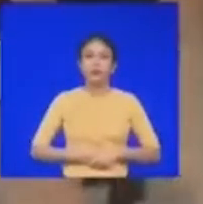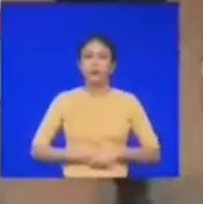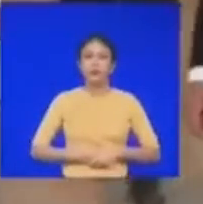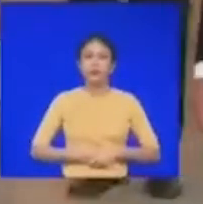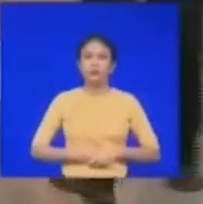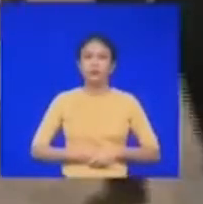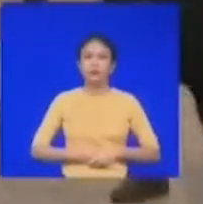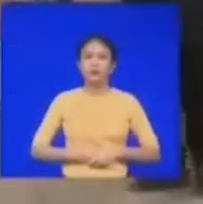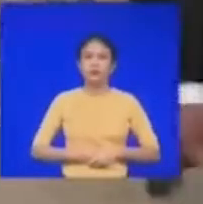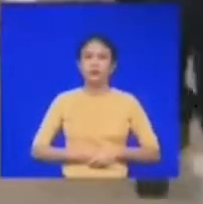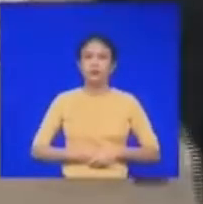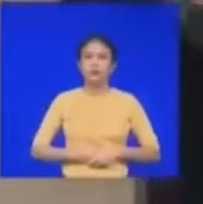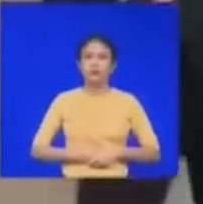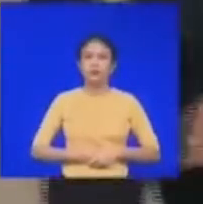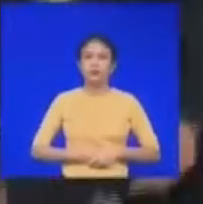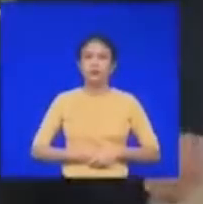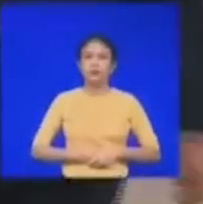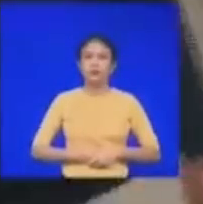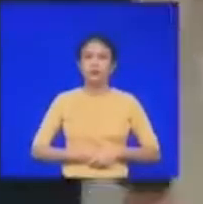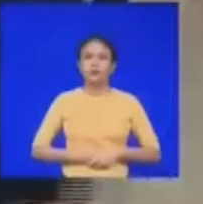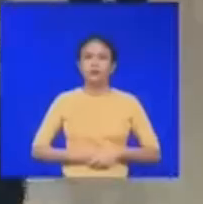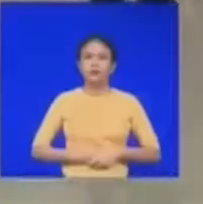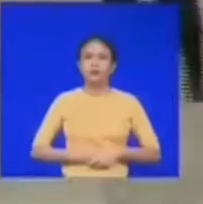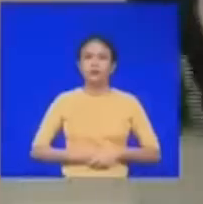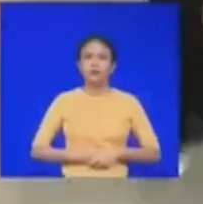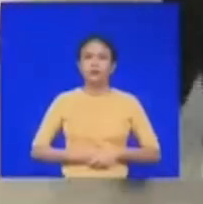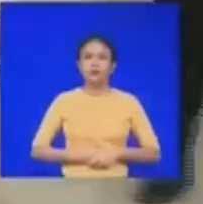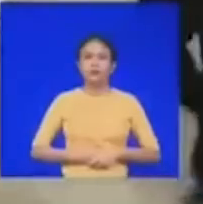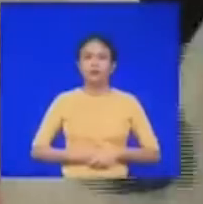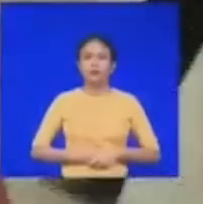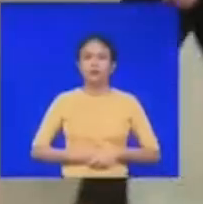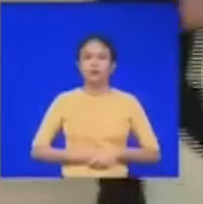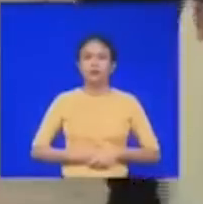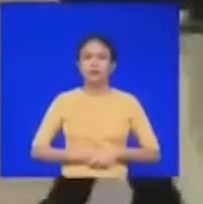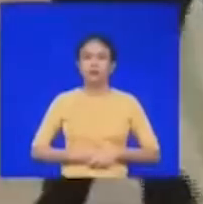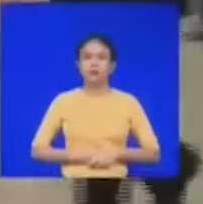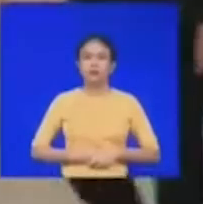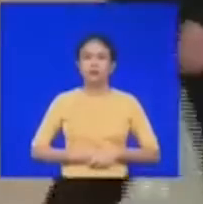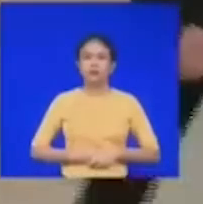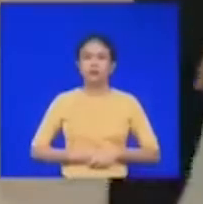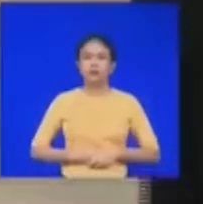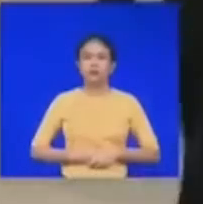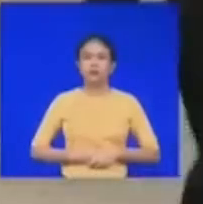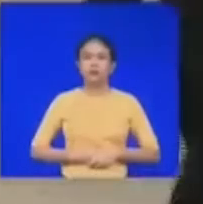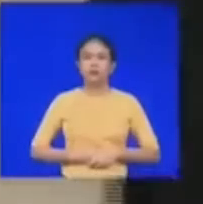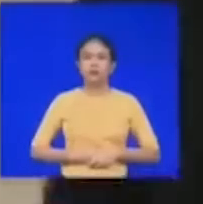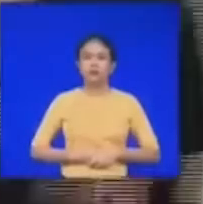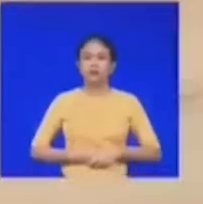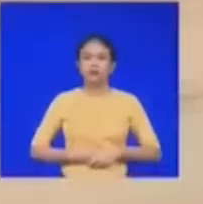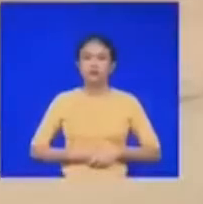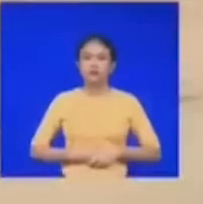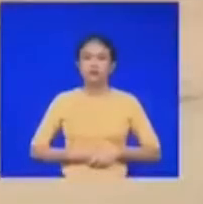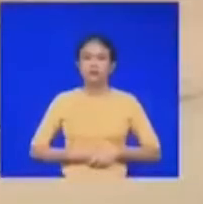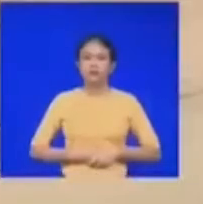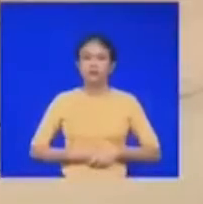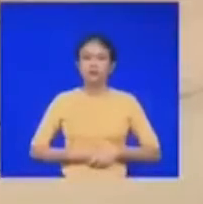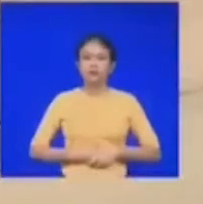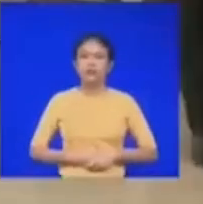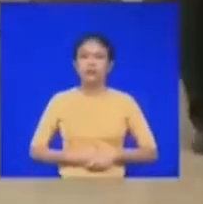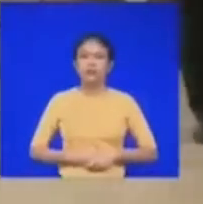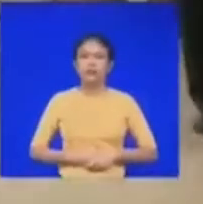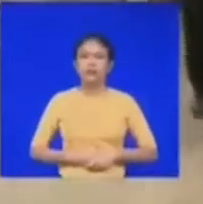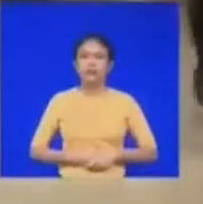สถานการณ์ที่รุนแรงมากเราให้ภาพไปแล้วนะครับว่ามีการเกิดปฏิบัติการทางอากาศมีการสู้รบ